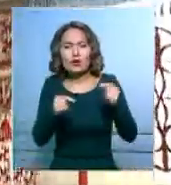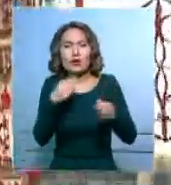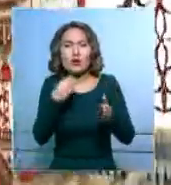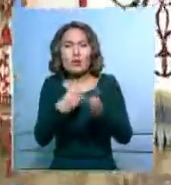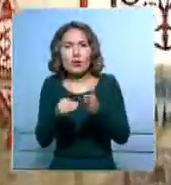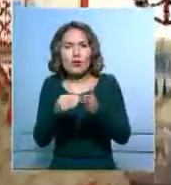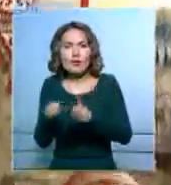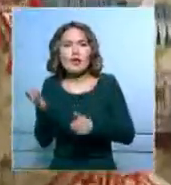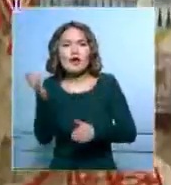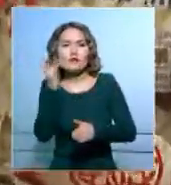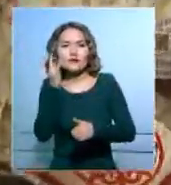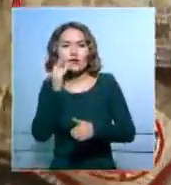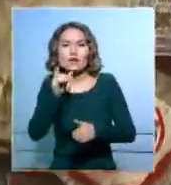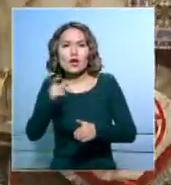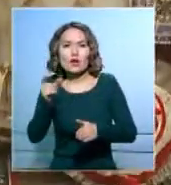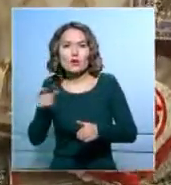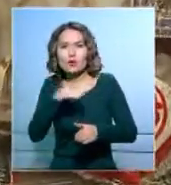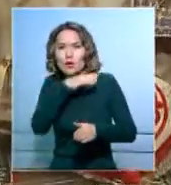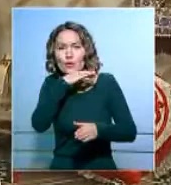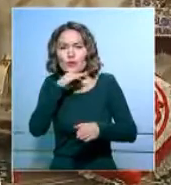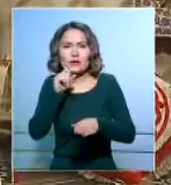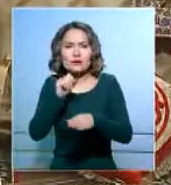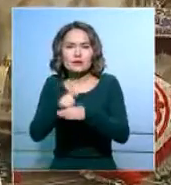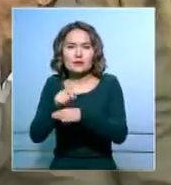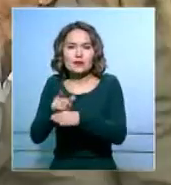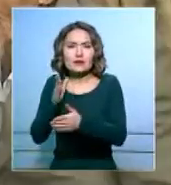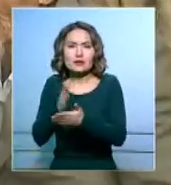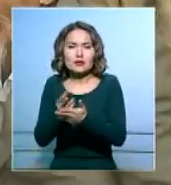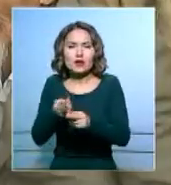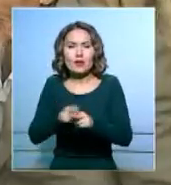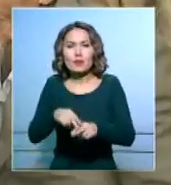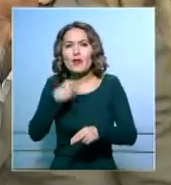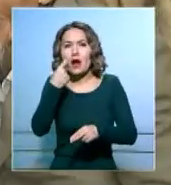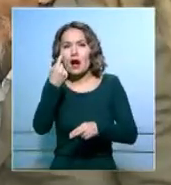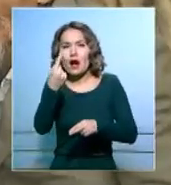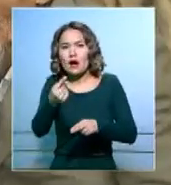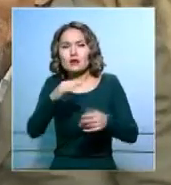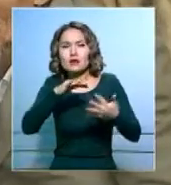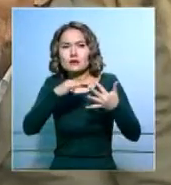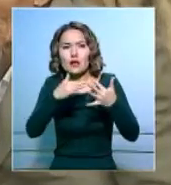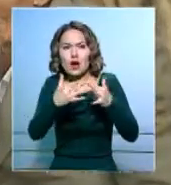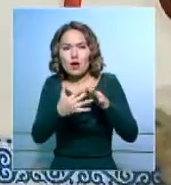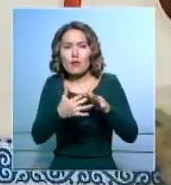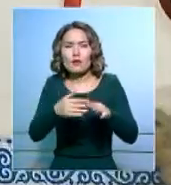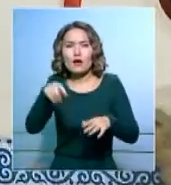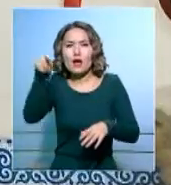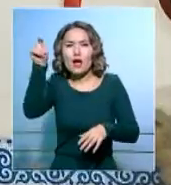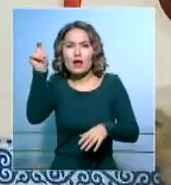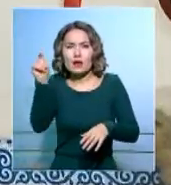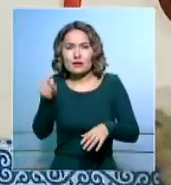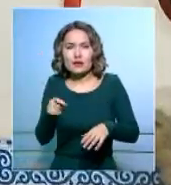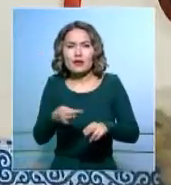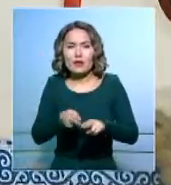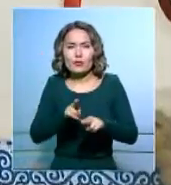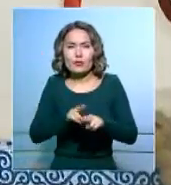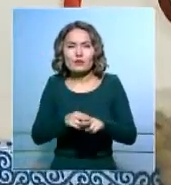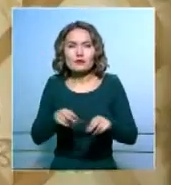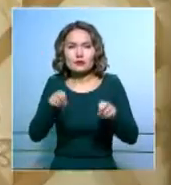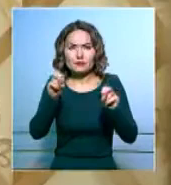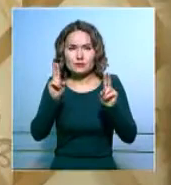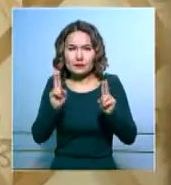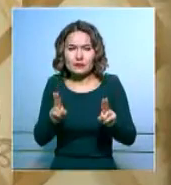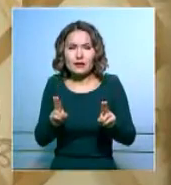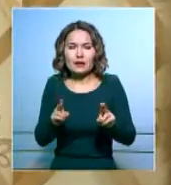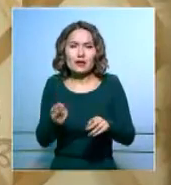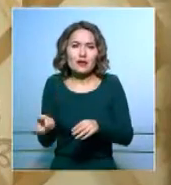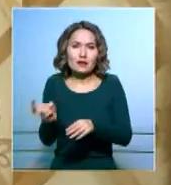Саумалмен емделіп, сауығып кетіп жатқандар да жетерлік. Шалғайдан келген халыққа мұнда арнайы қонақжай да қарастырылған. Бізден бері ішіп жатырмын